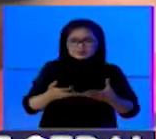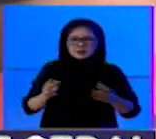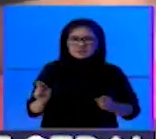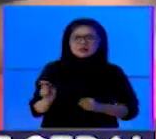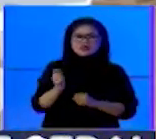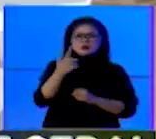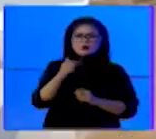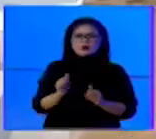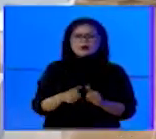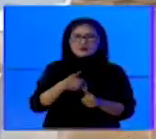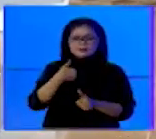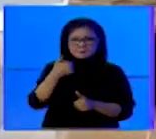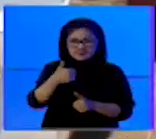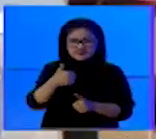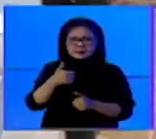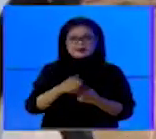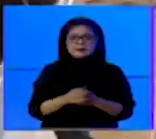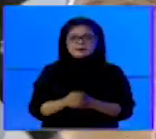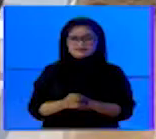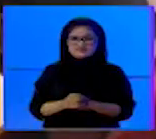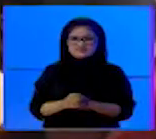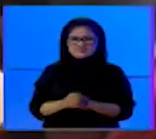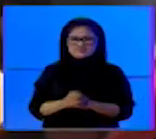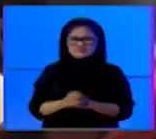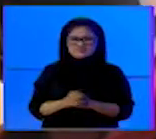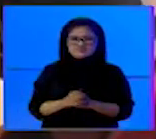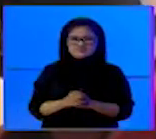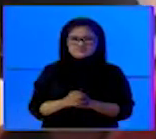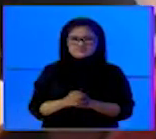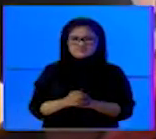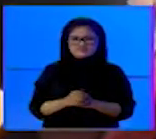Tim Liputan Kontributor iNews melaporkan.